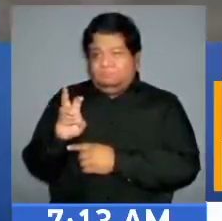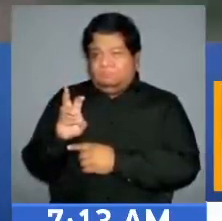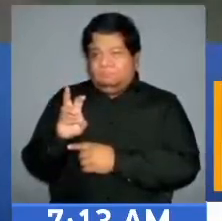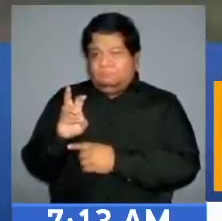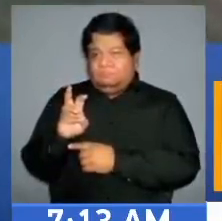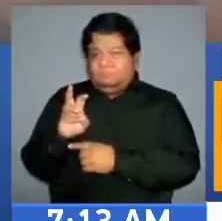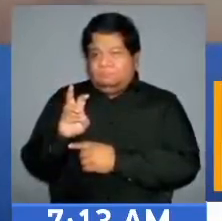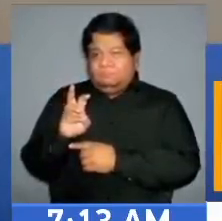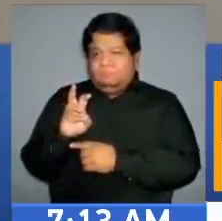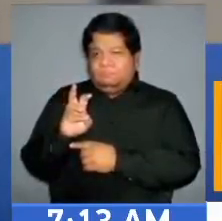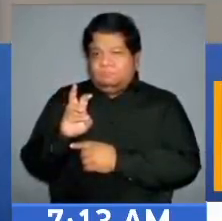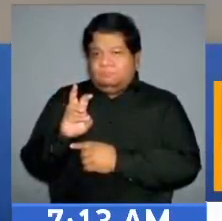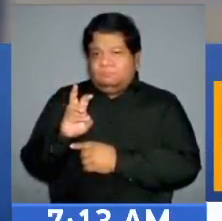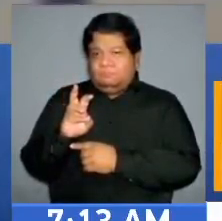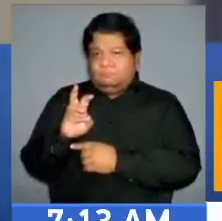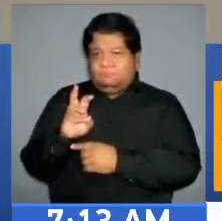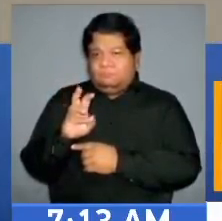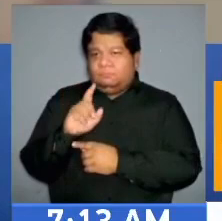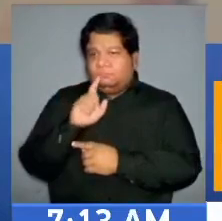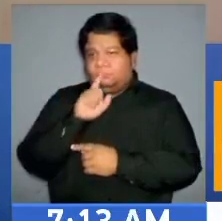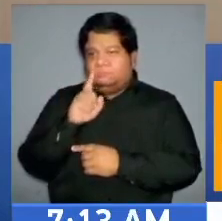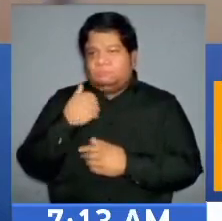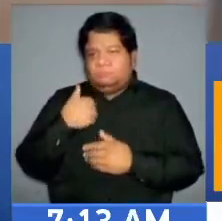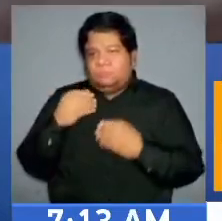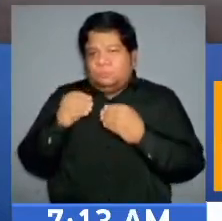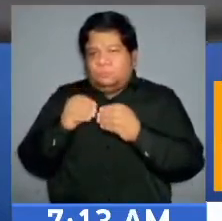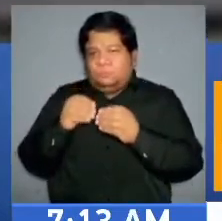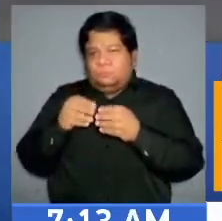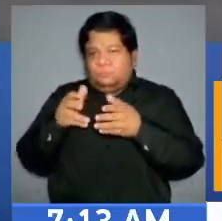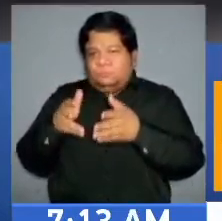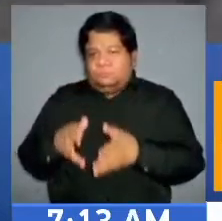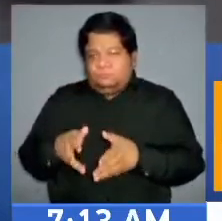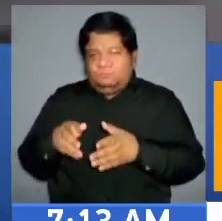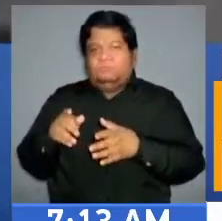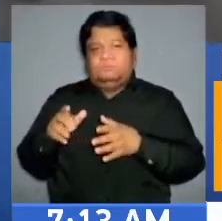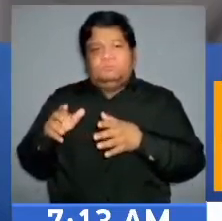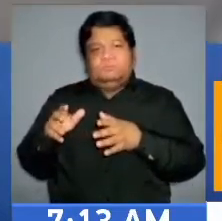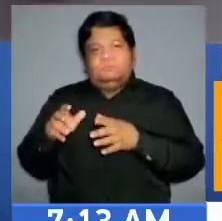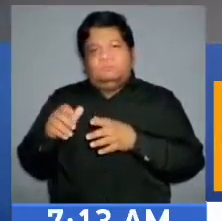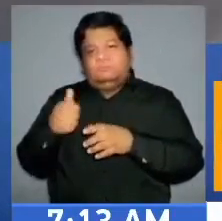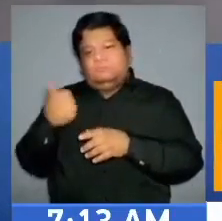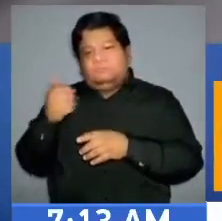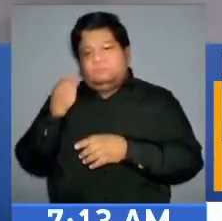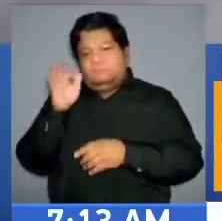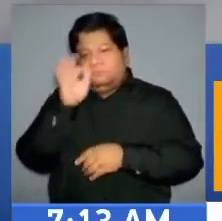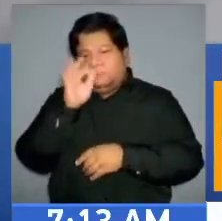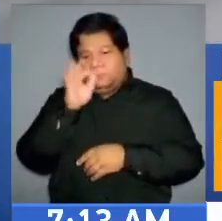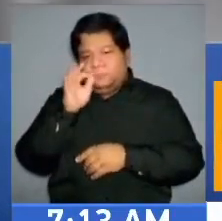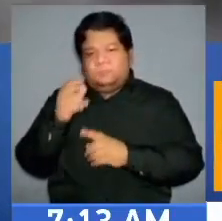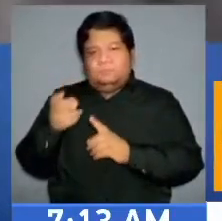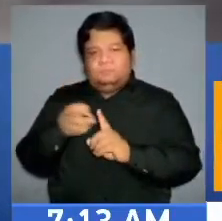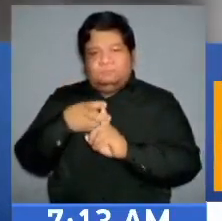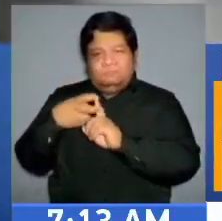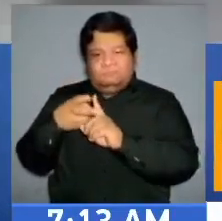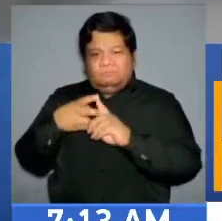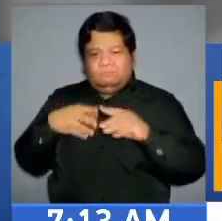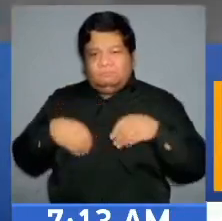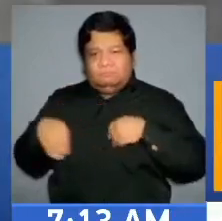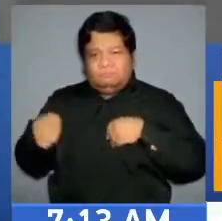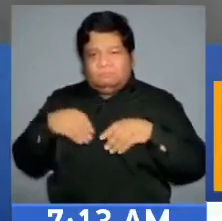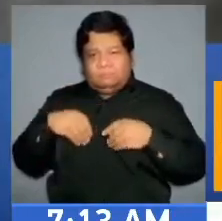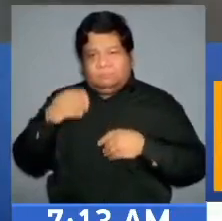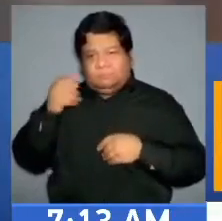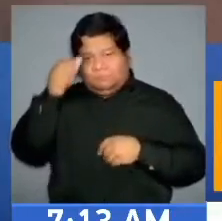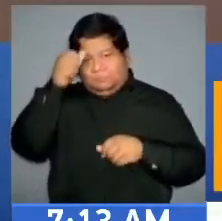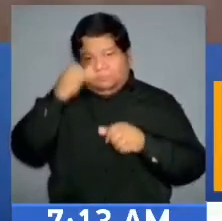victims. Meron pa trafficking victims. Uh-huh. Pero dati yung mga trafficking victims, kung naalala nyo, nasa border ng Thailand at Myanmar.